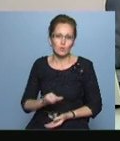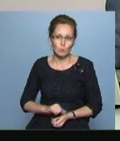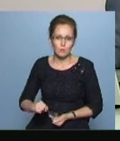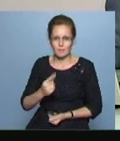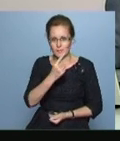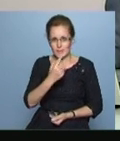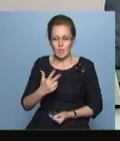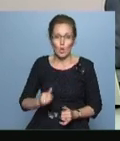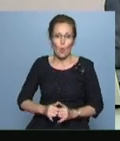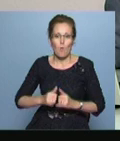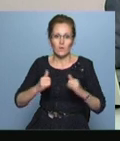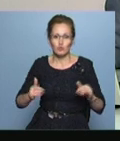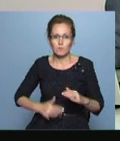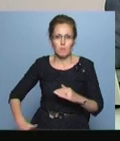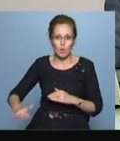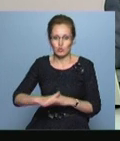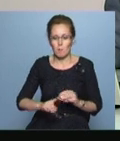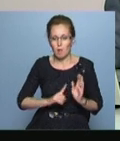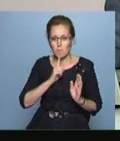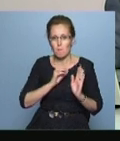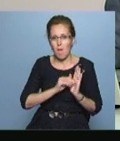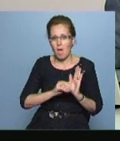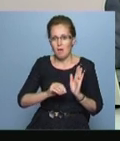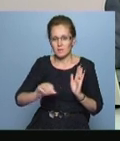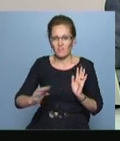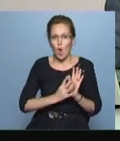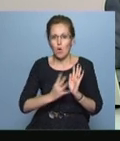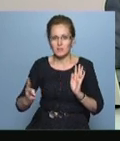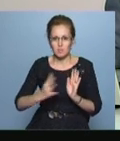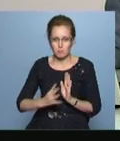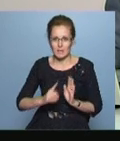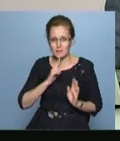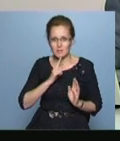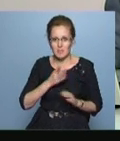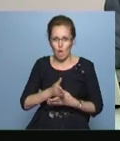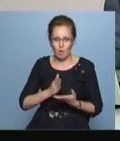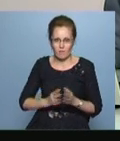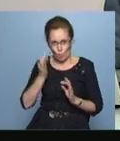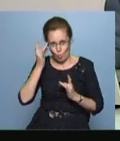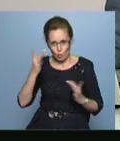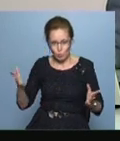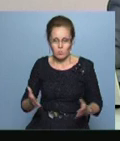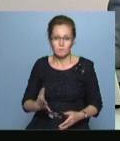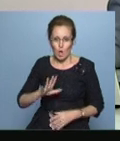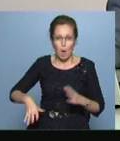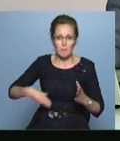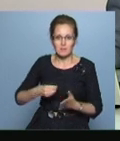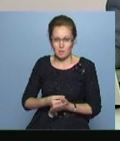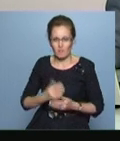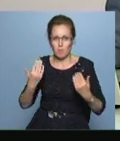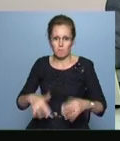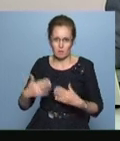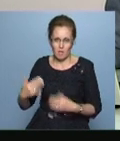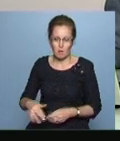увеличат площади под посев озимых зерновых культур. Таким образом, республика намерена компенсировать потери в сборе урожая. Половину его селяне